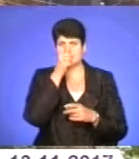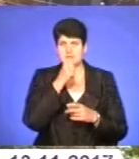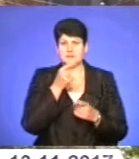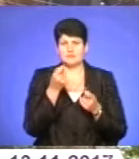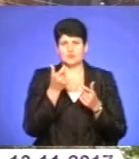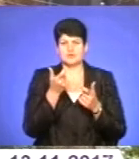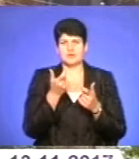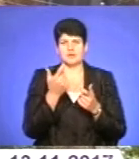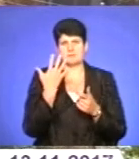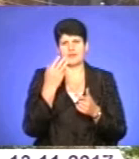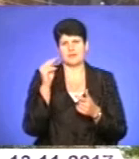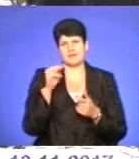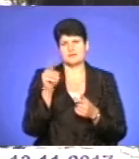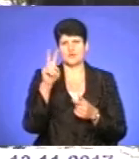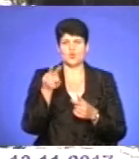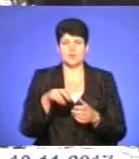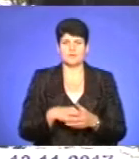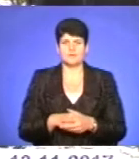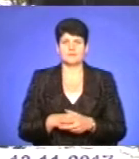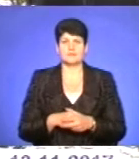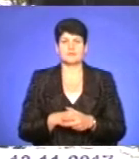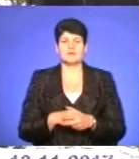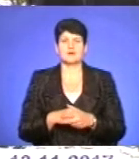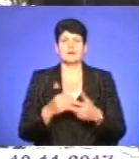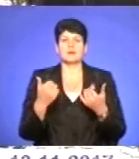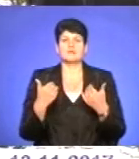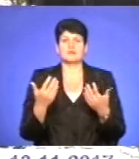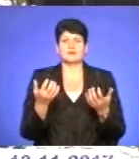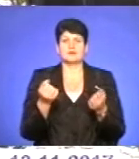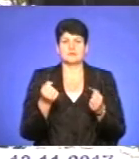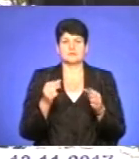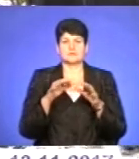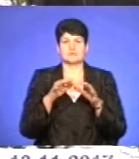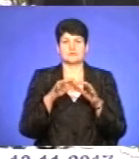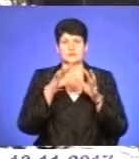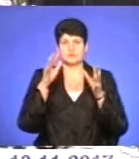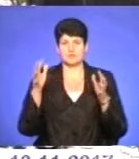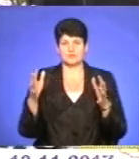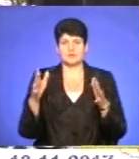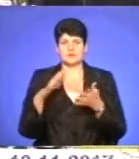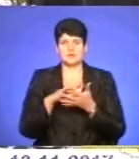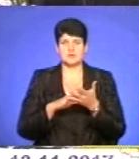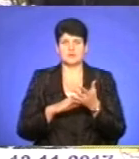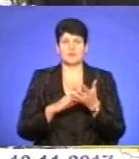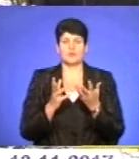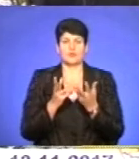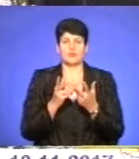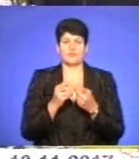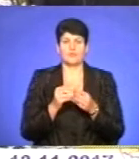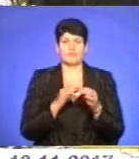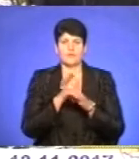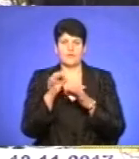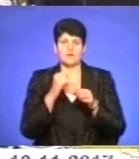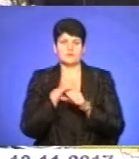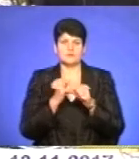більше $5000. Взяв із куполов фуллера саму конструкцію, а далі розрахував конектори, все там зробив все